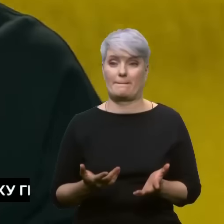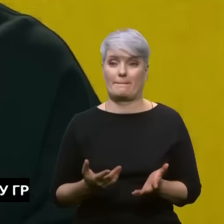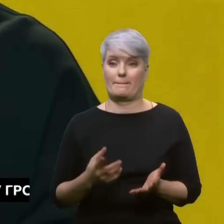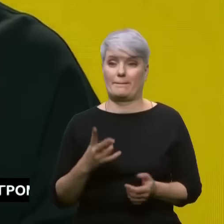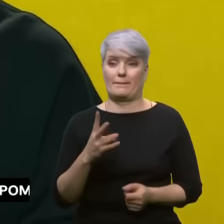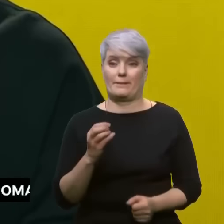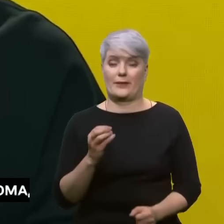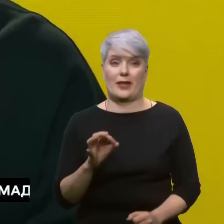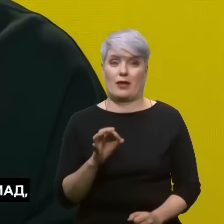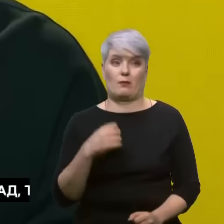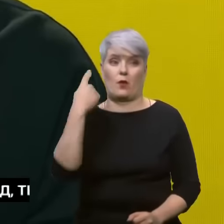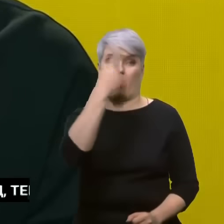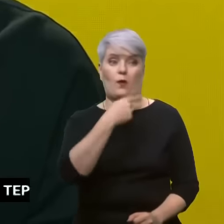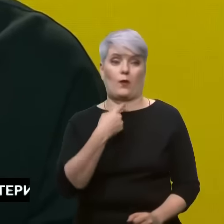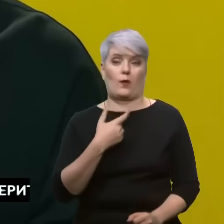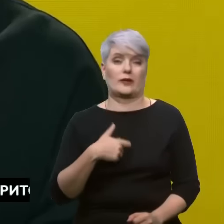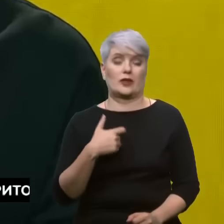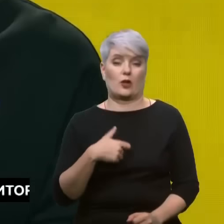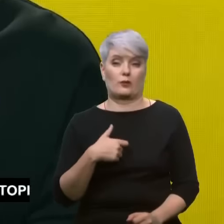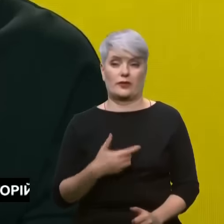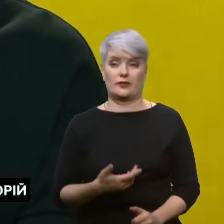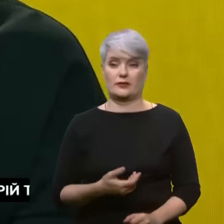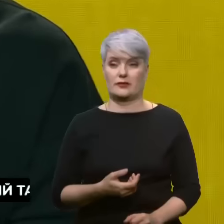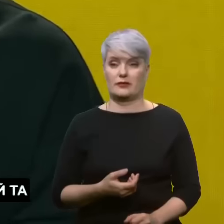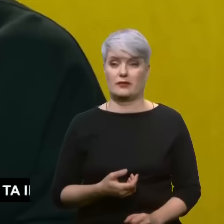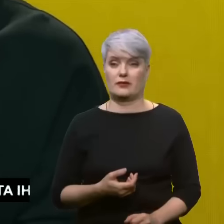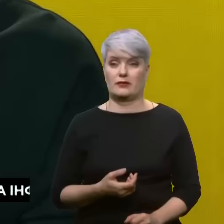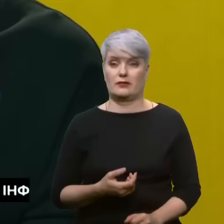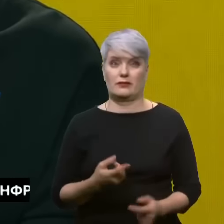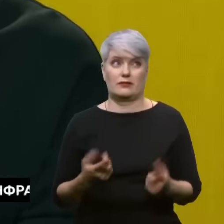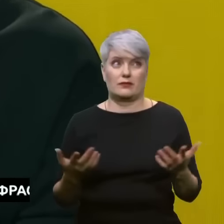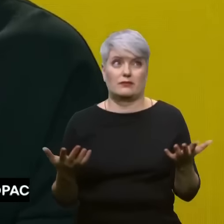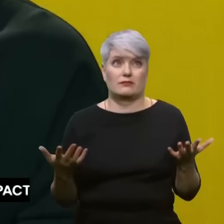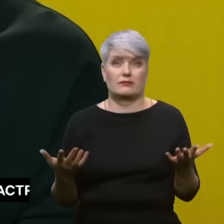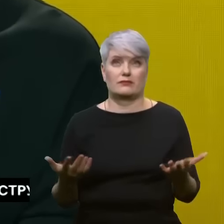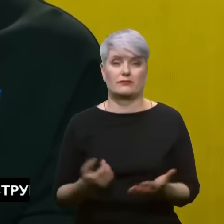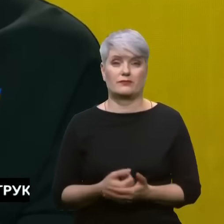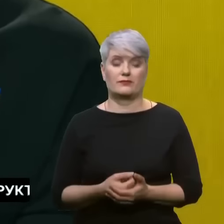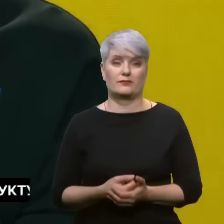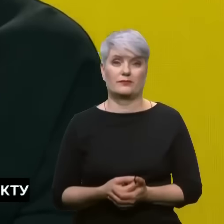не про особисте. Це, так, на секундочку, це